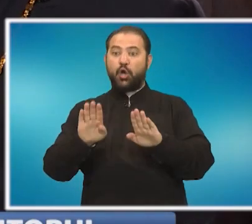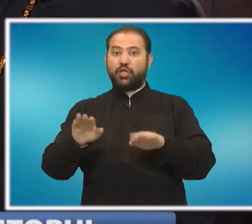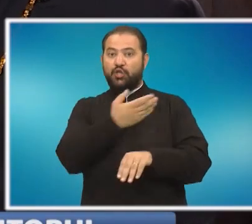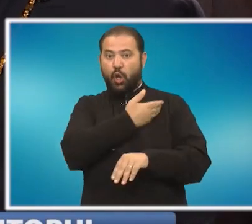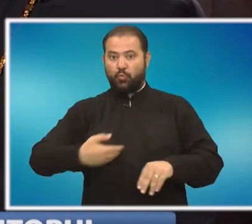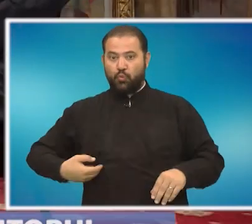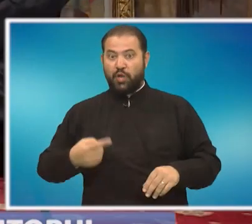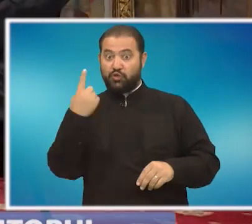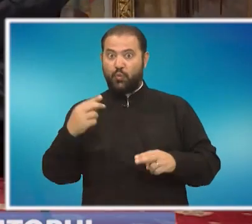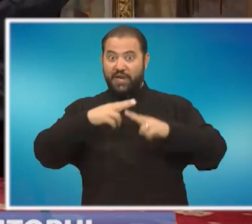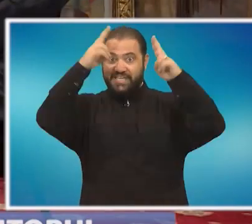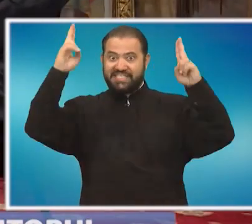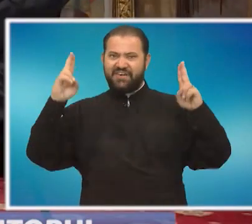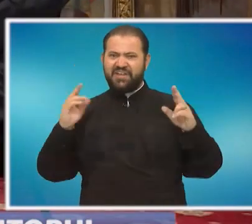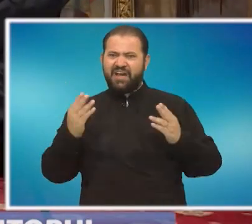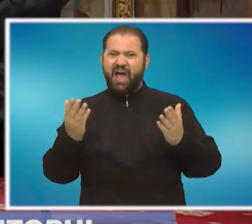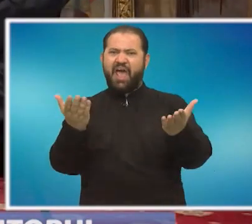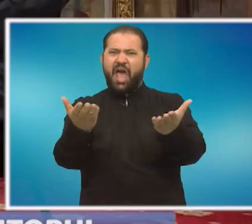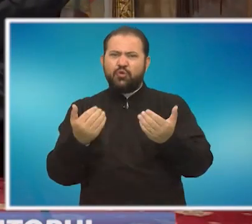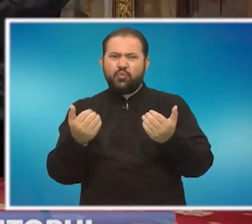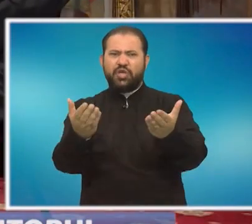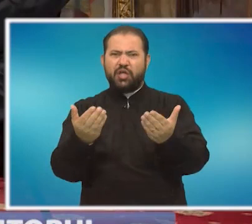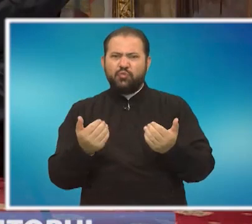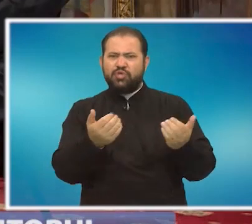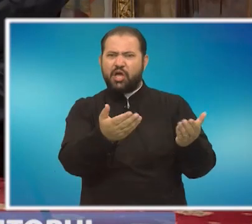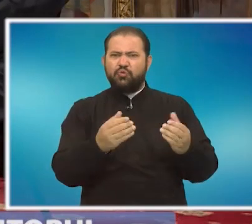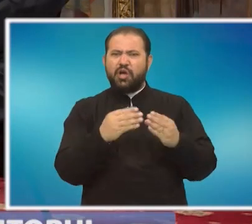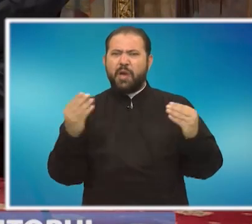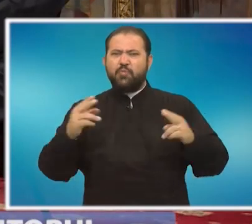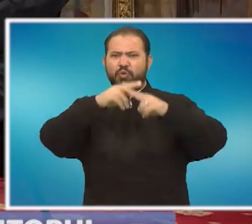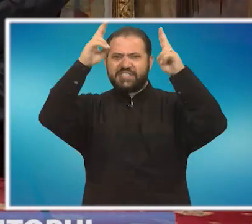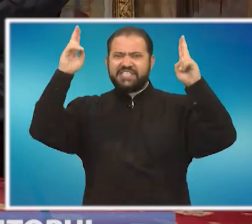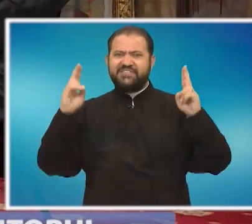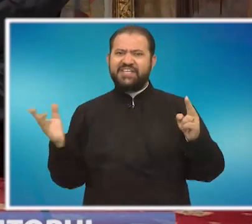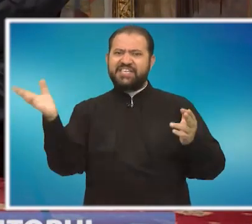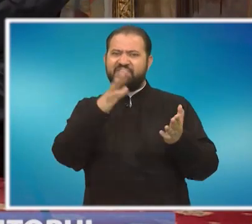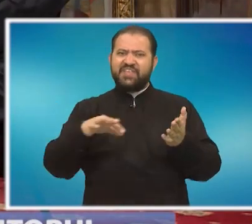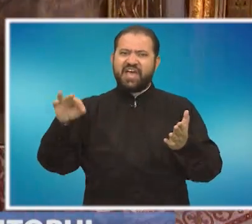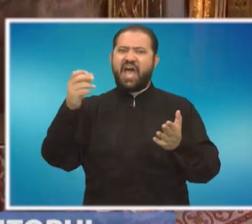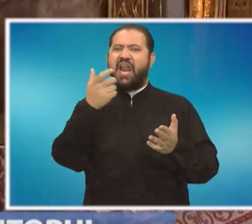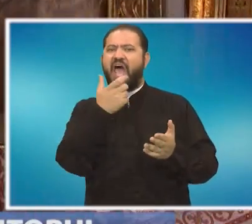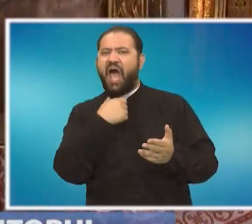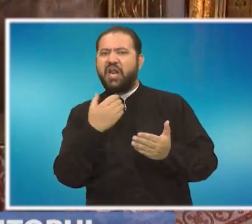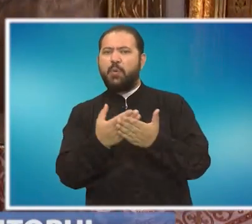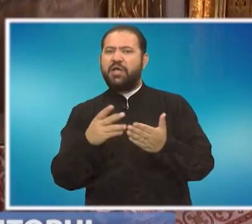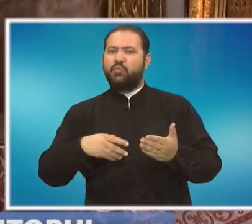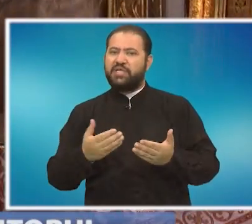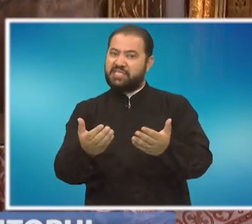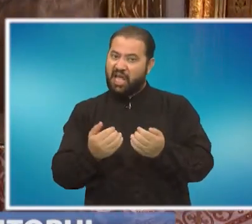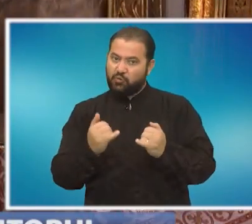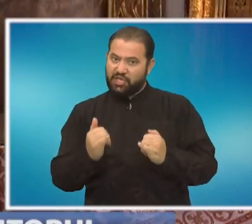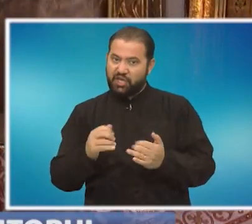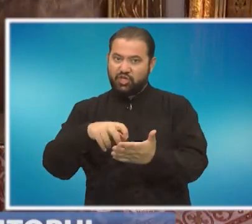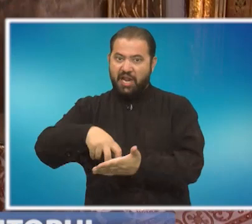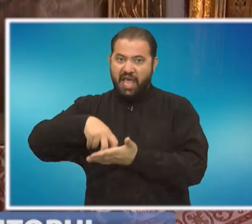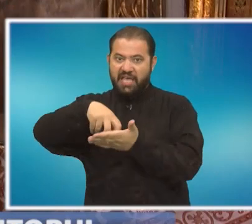de fiecare dată pe colina Bucuriei alți sfinți, și știm acest lucru din sfintele moaște care sunt aduse în fiecare an aici